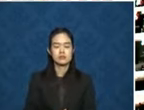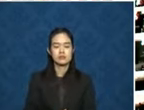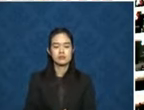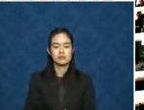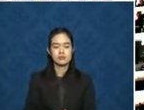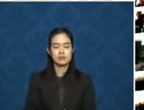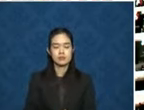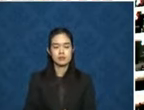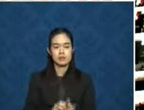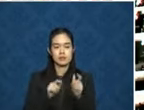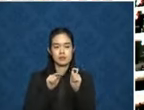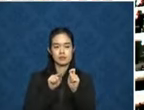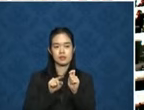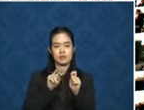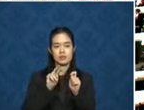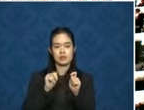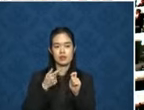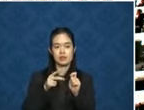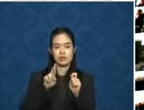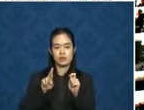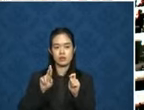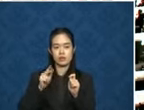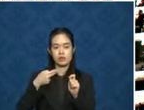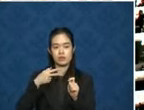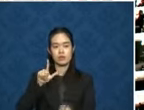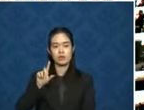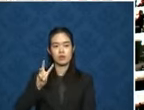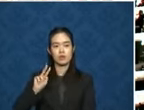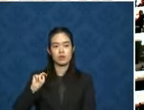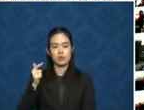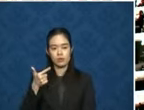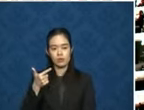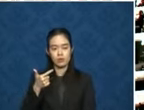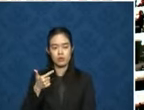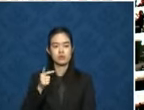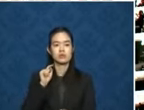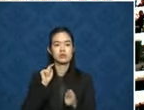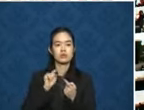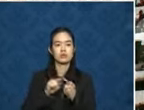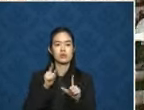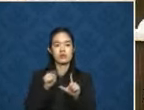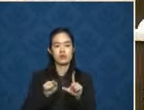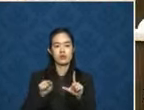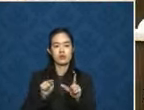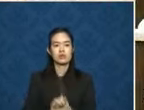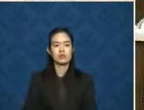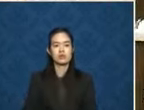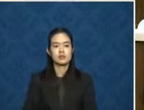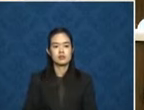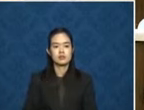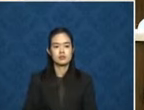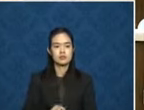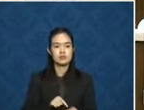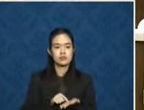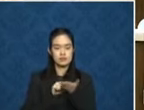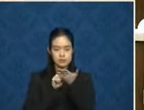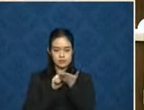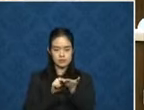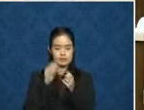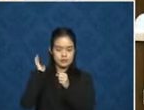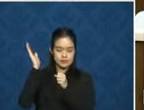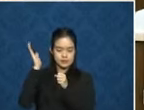บางปะหันมหาราชบ้านแพรกและท่าเรือพรรคก้าวไกลครับผมขอเสนอความคิดเห็นเพื่